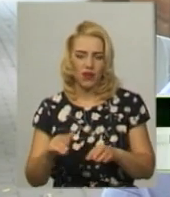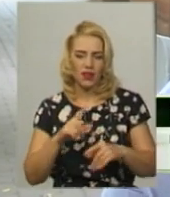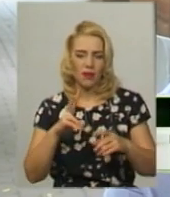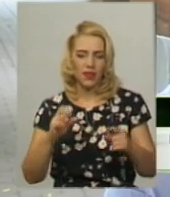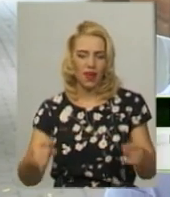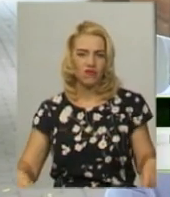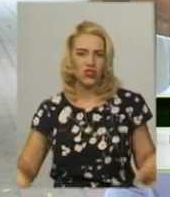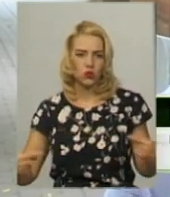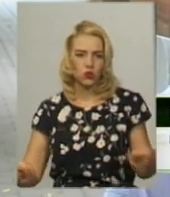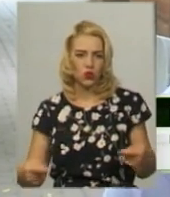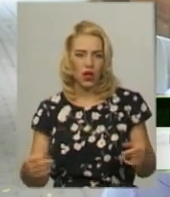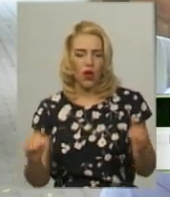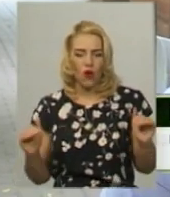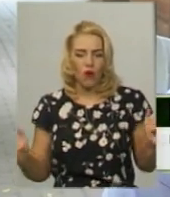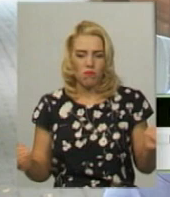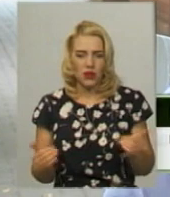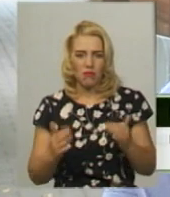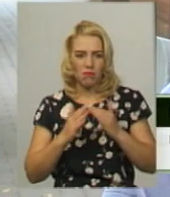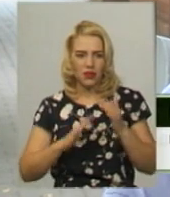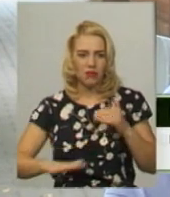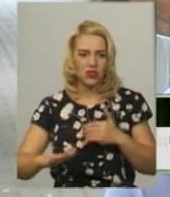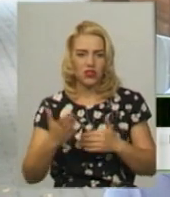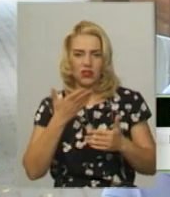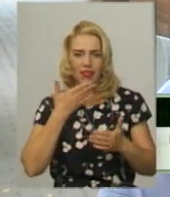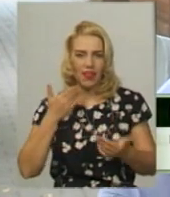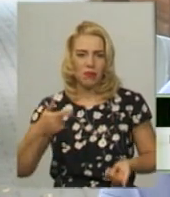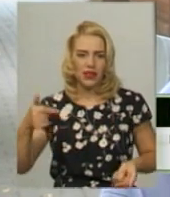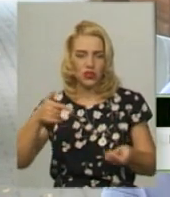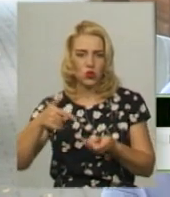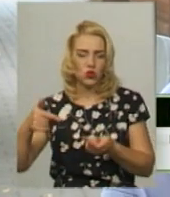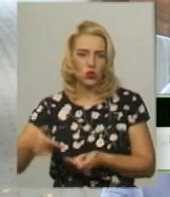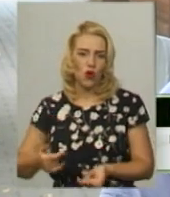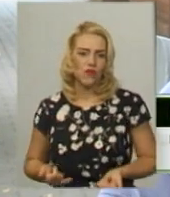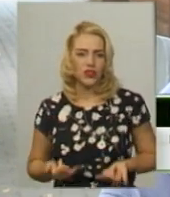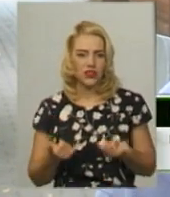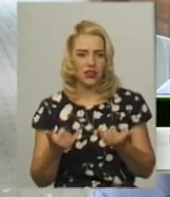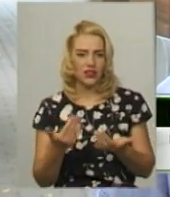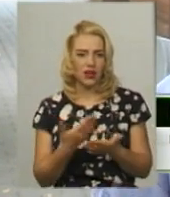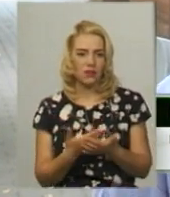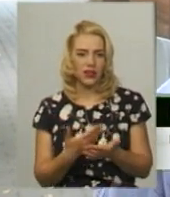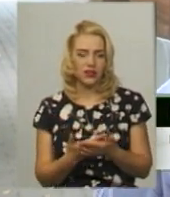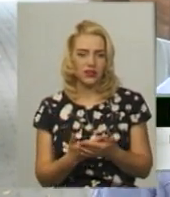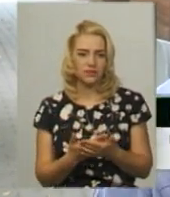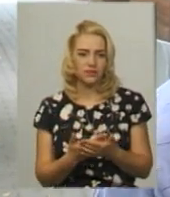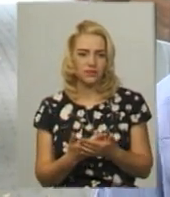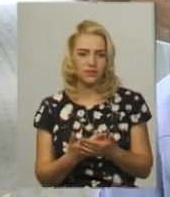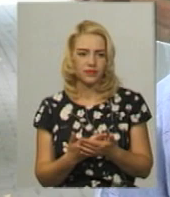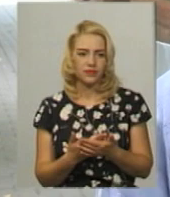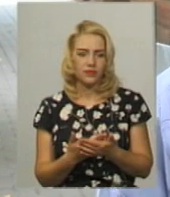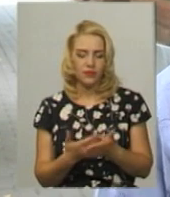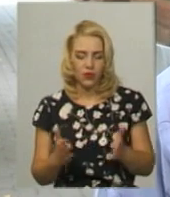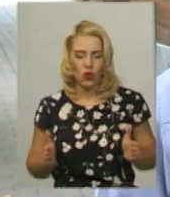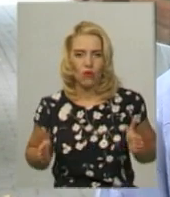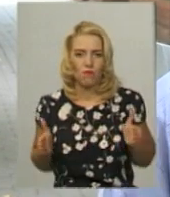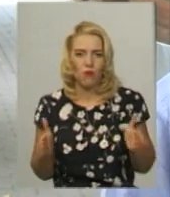в обмеженому пространстві, в приміщеннях, які не пристосовані, де, допустимо, прийом,